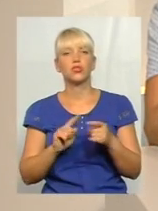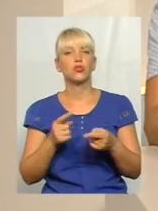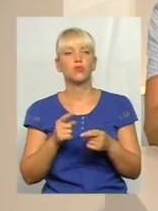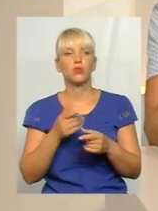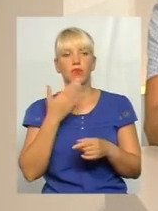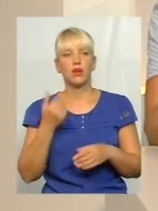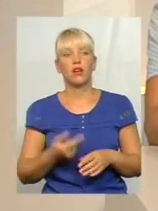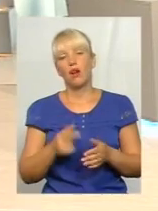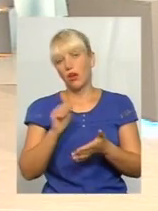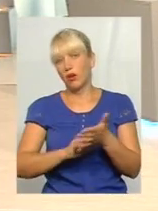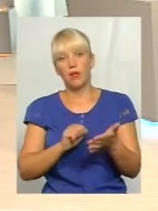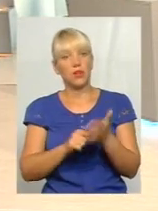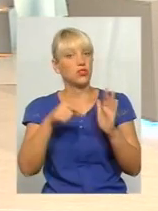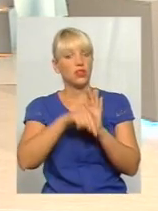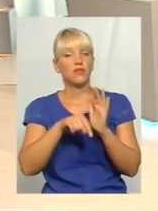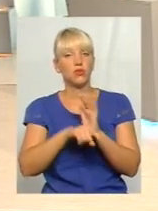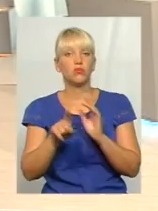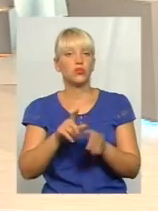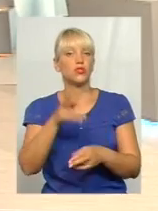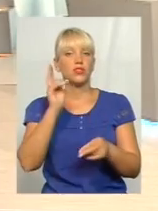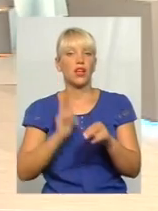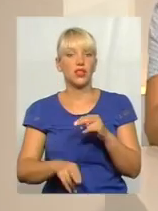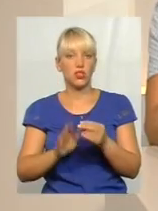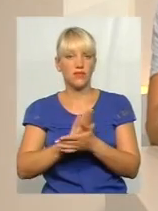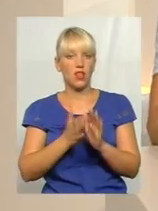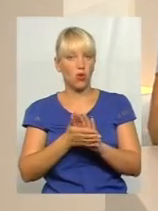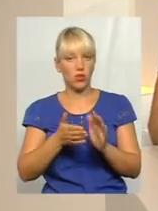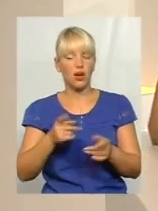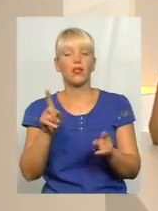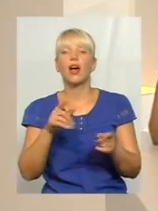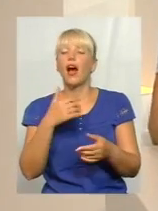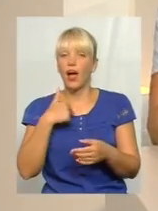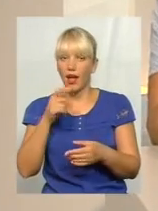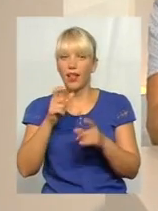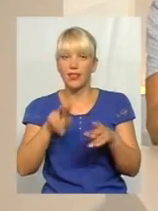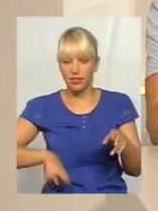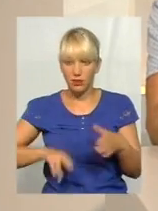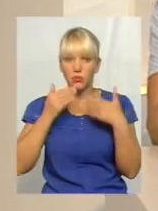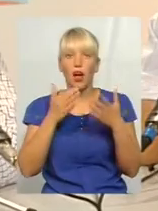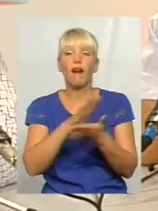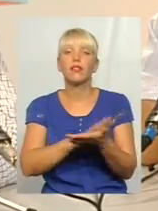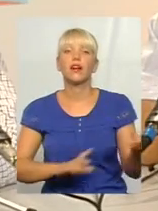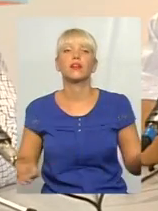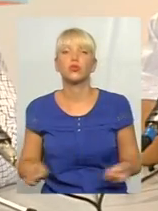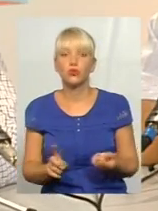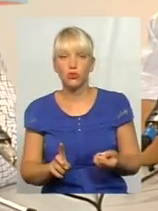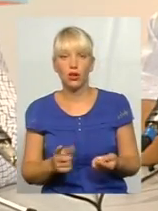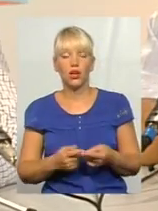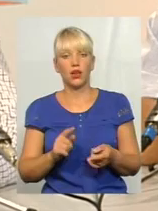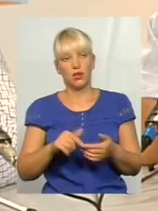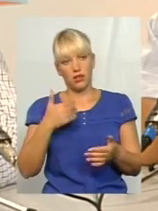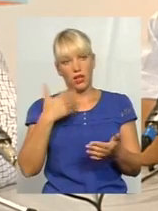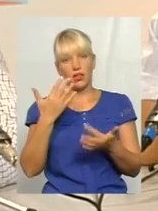закінчився контракт все А далі що Ну наскільки я розумію всім кому не продовжили всено пропонували роботу там